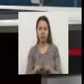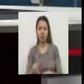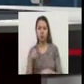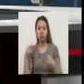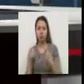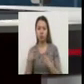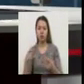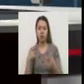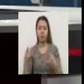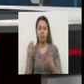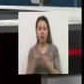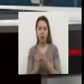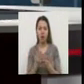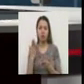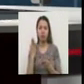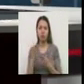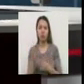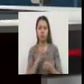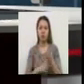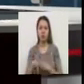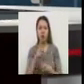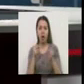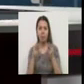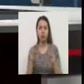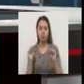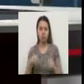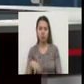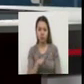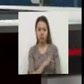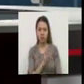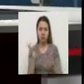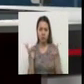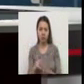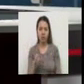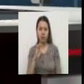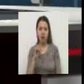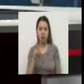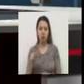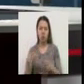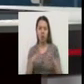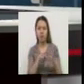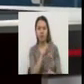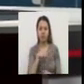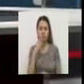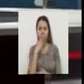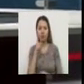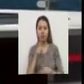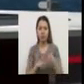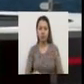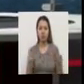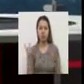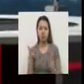нақты шаралар қолға алынбаса дүниежүзіне қауіп төнуі мүмкін. Елбасы ядролық державалар арасында өзара сенім